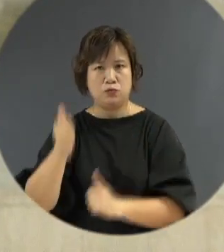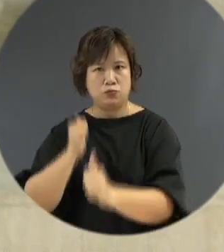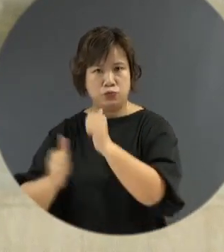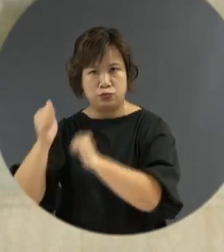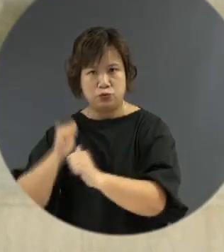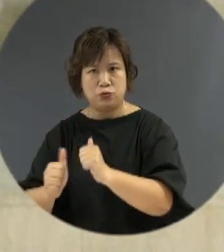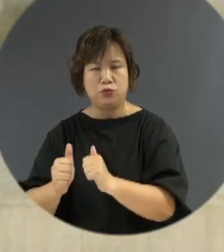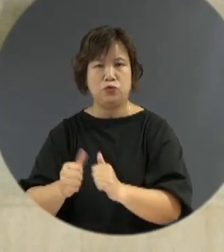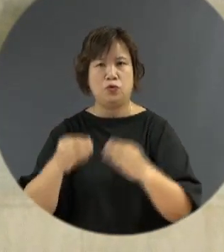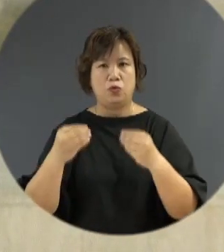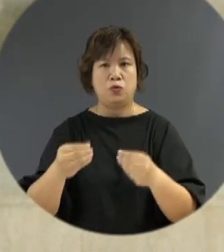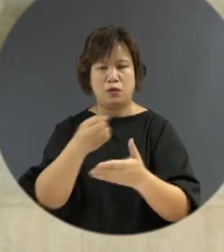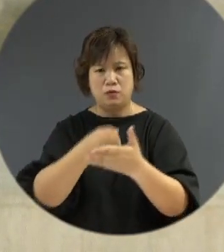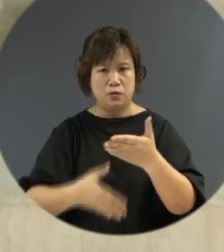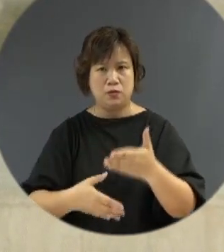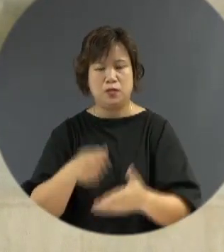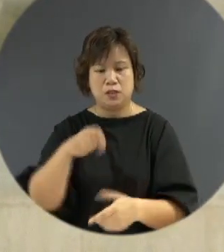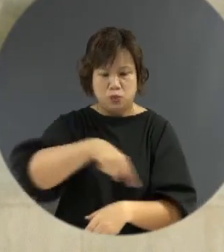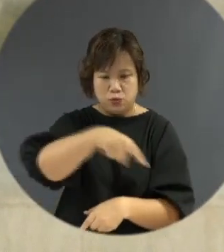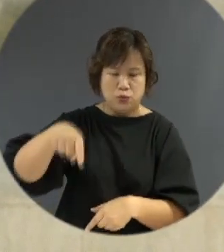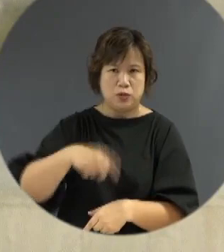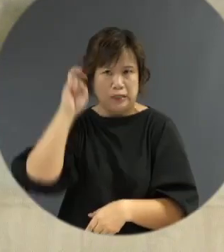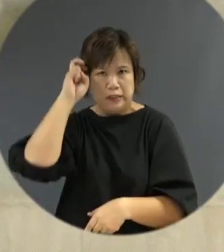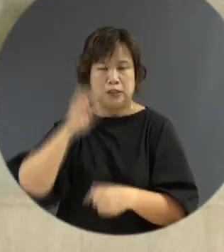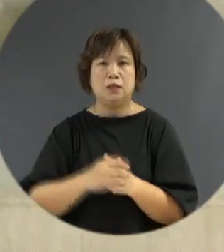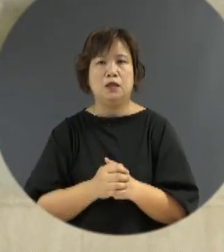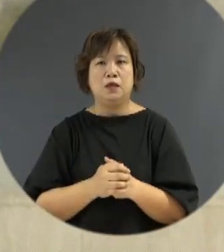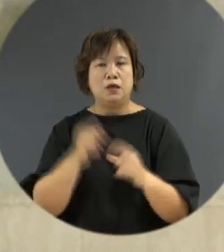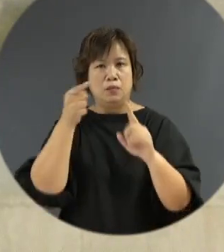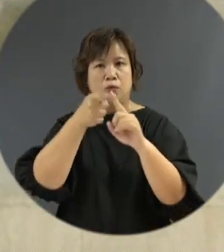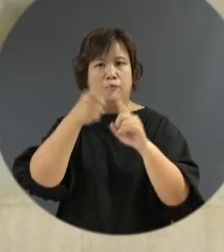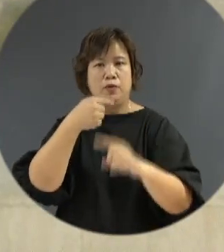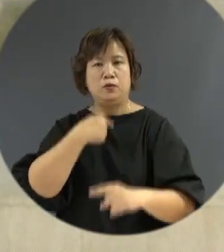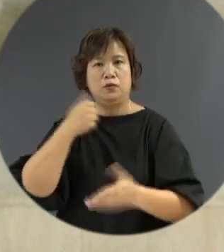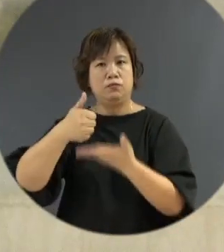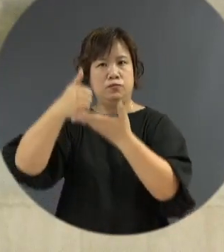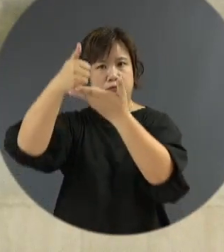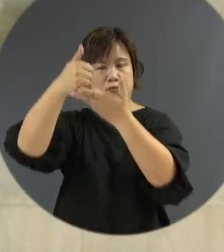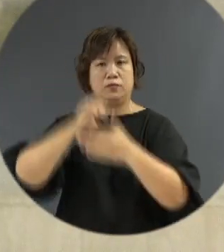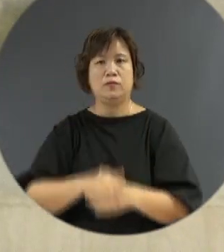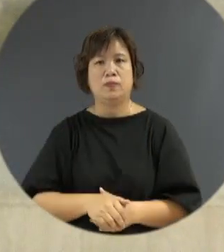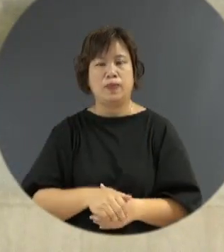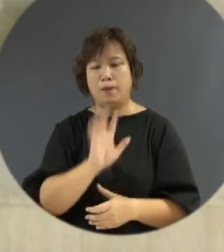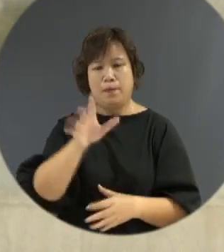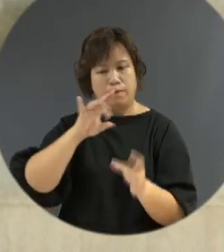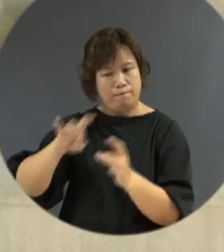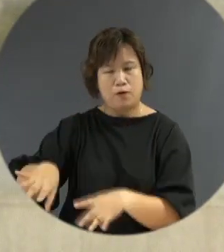德教义、小圈子思想，他的目标崇高，亦不舍弃任何